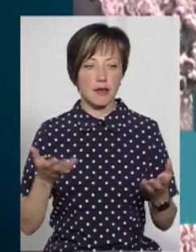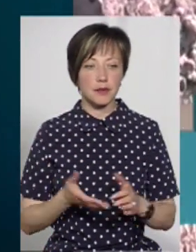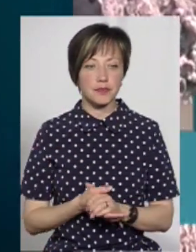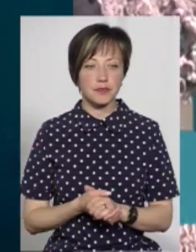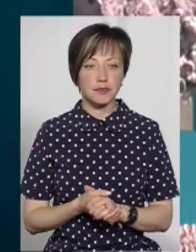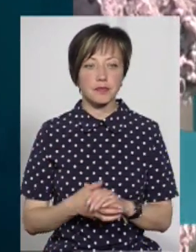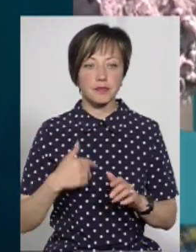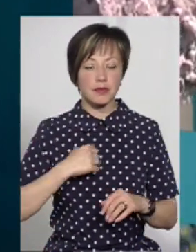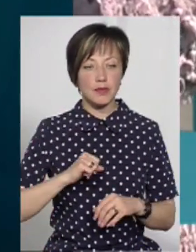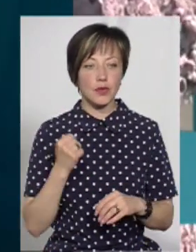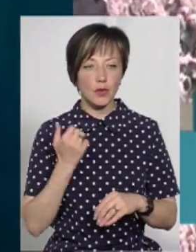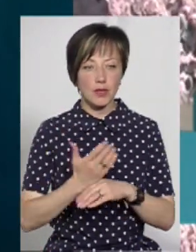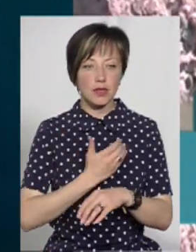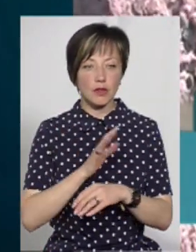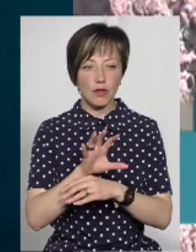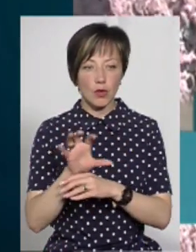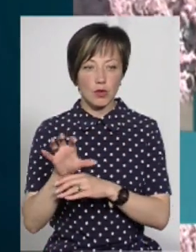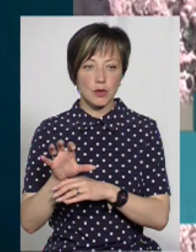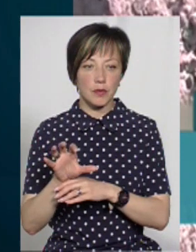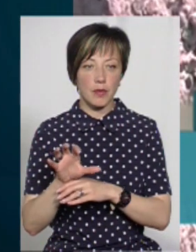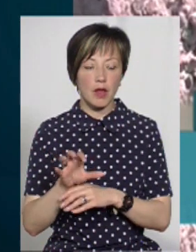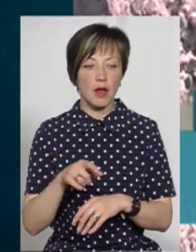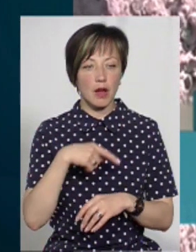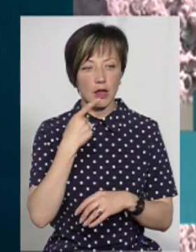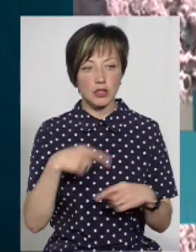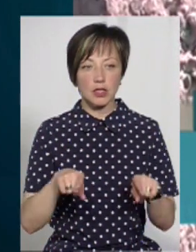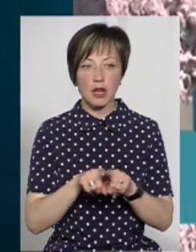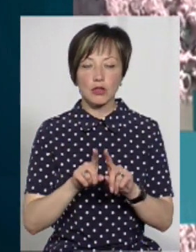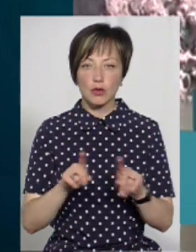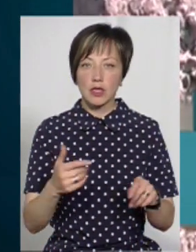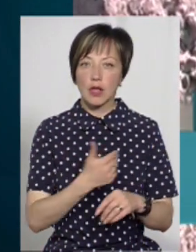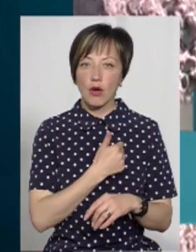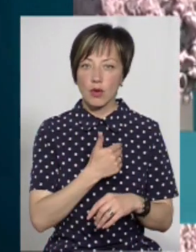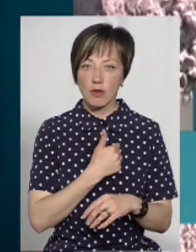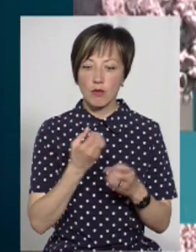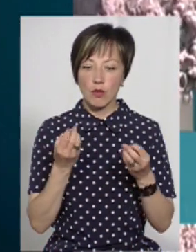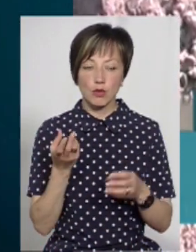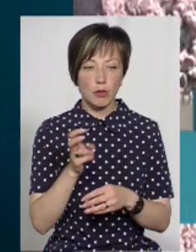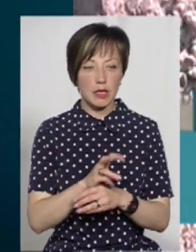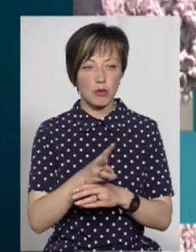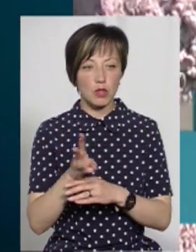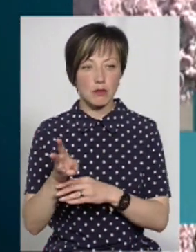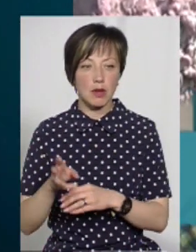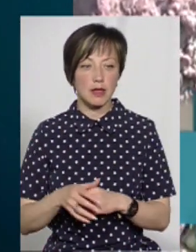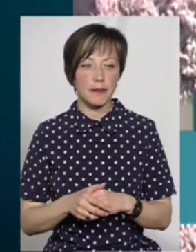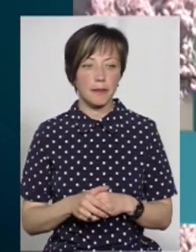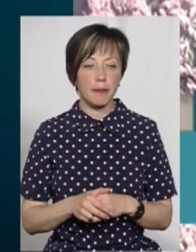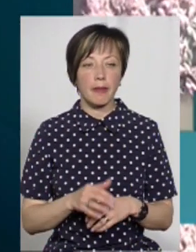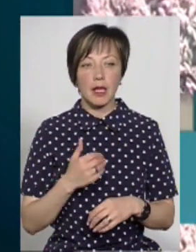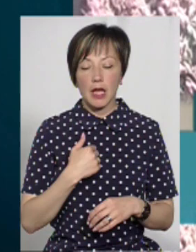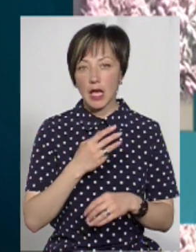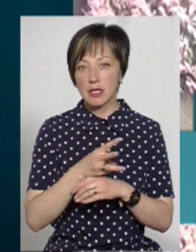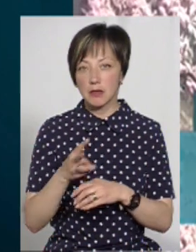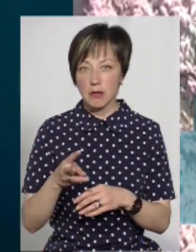друг скинув фотографії, каже, от така от штука є. Я захотів просто прийти і познімати, бо я знімаю